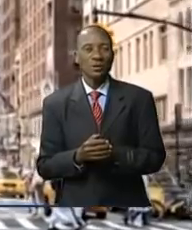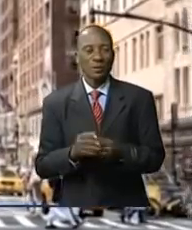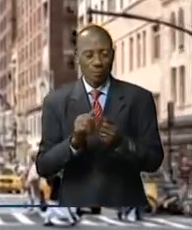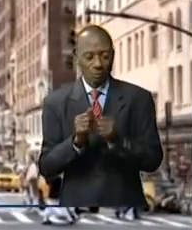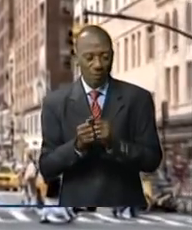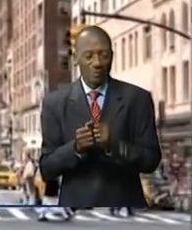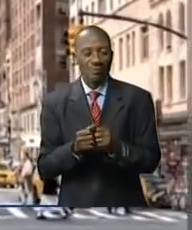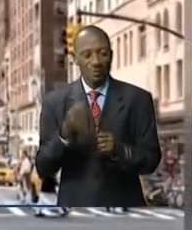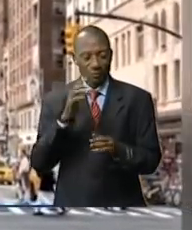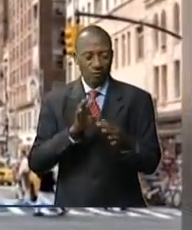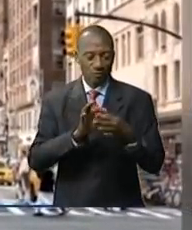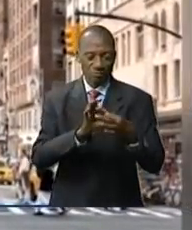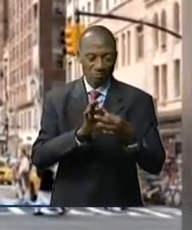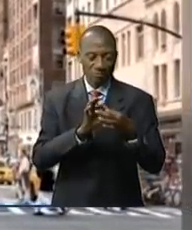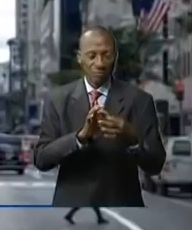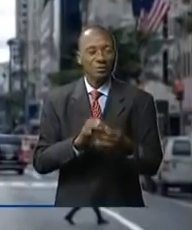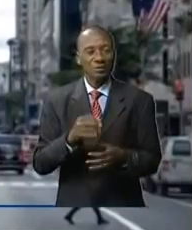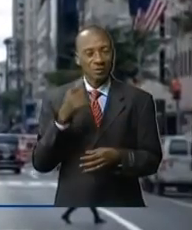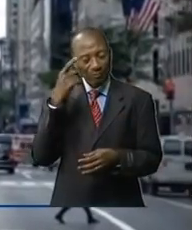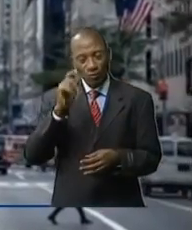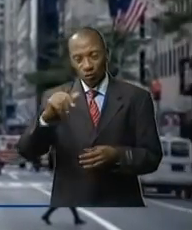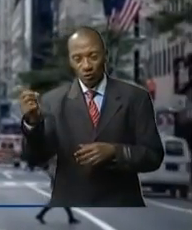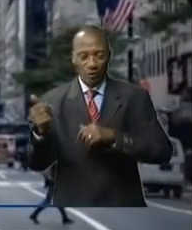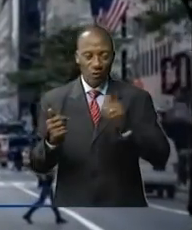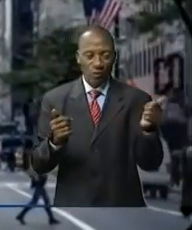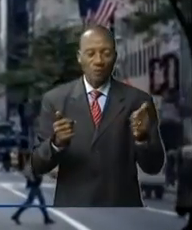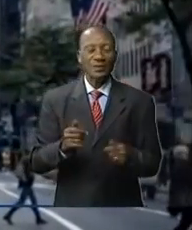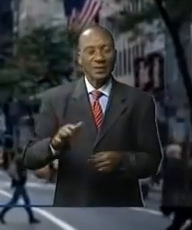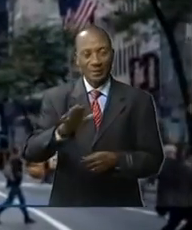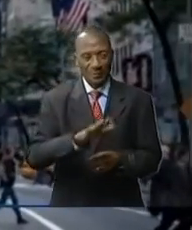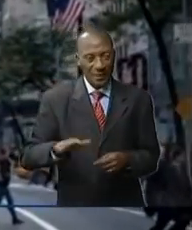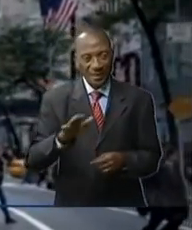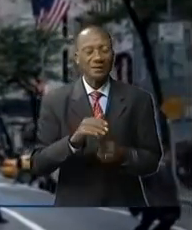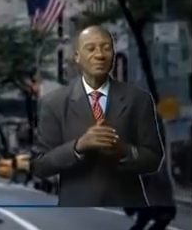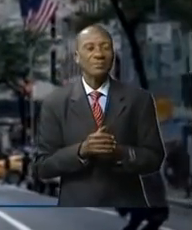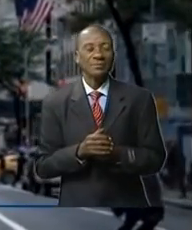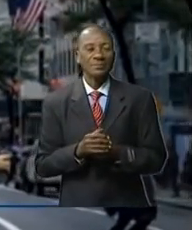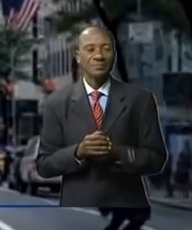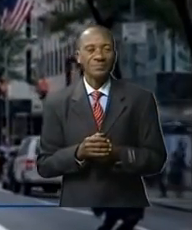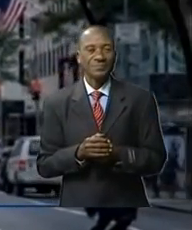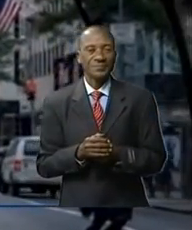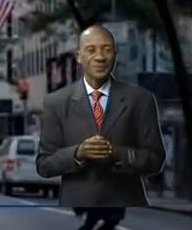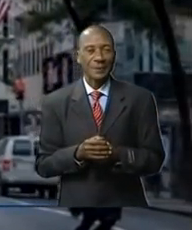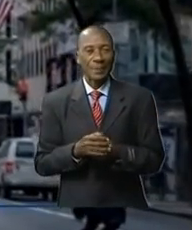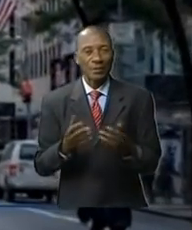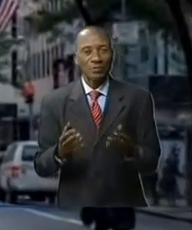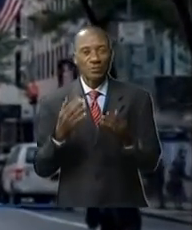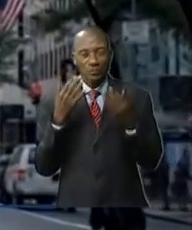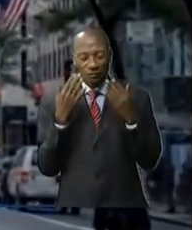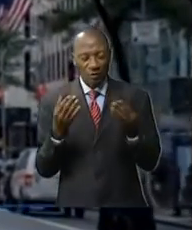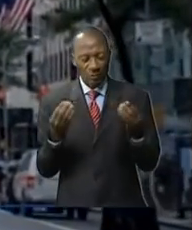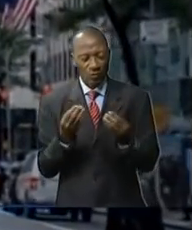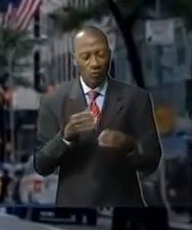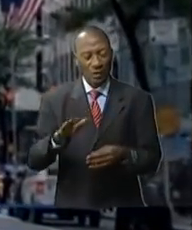pour débattre ensemble des grands problèmes de notre époque en abordant des thèmes divers. 189 États membres égaux à